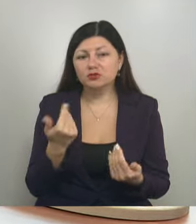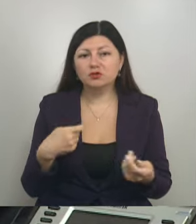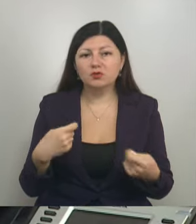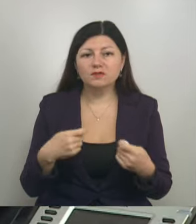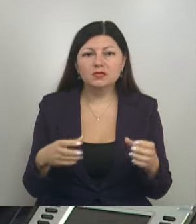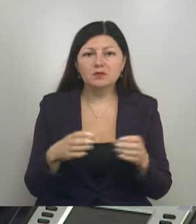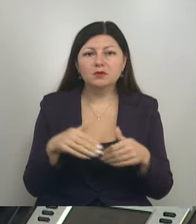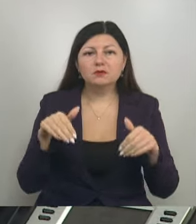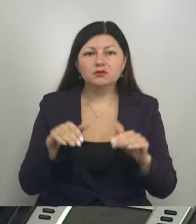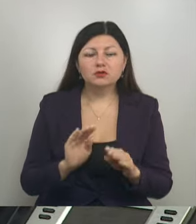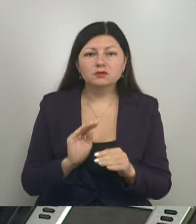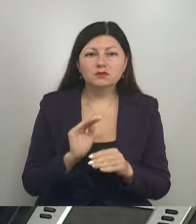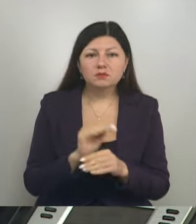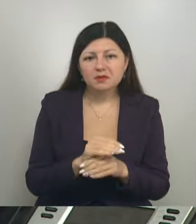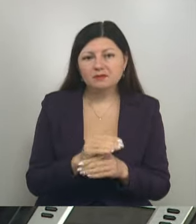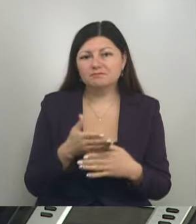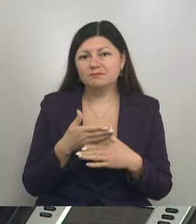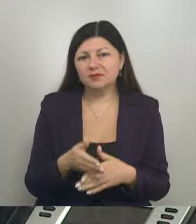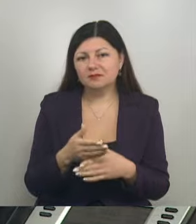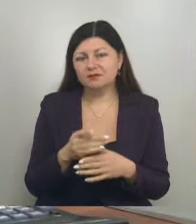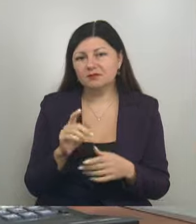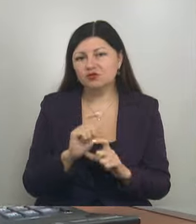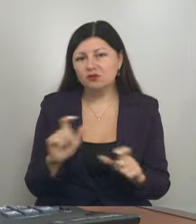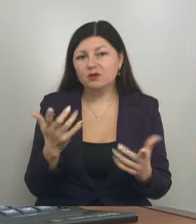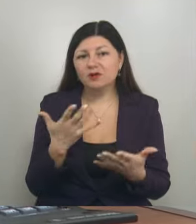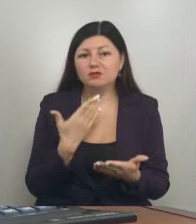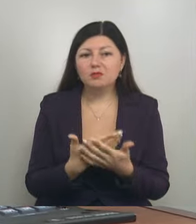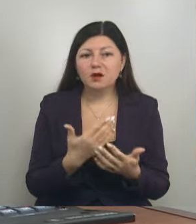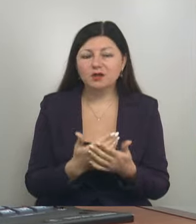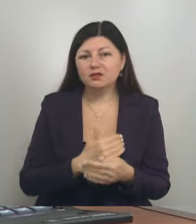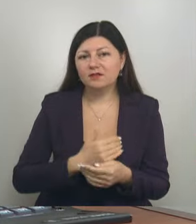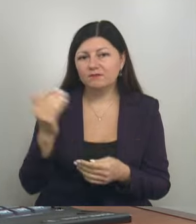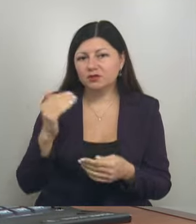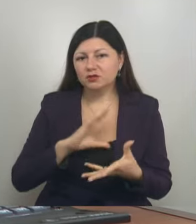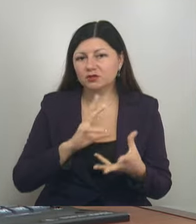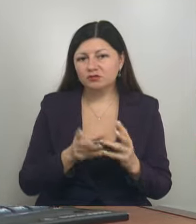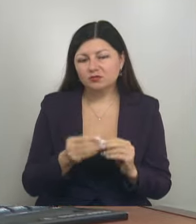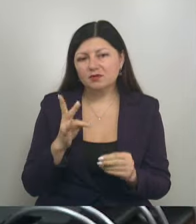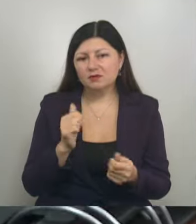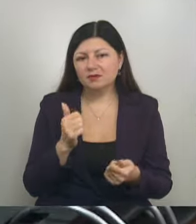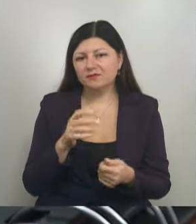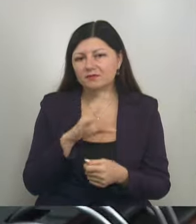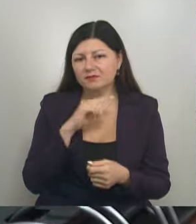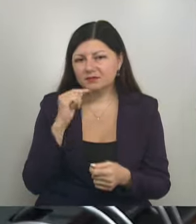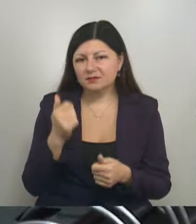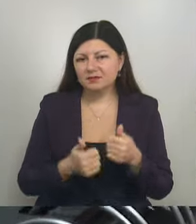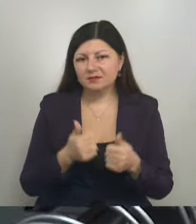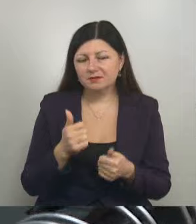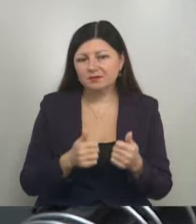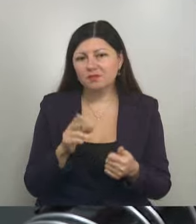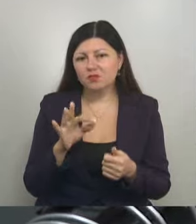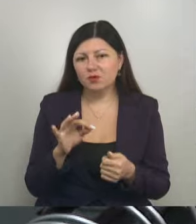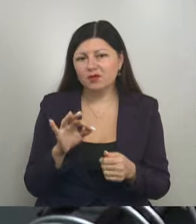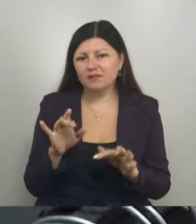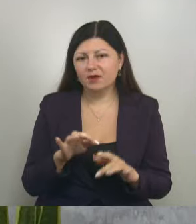компании решили дополнительно мотивировать школьников, которые покажут наивысшие результаты на региональном этапе Всероссийской олимпиады по